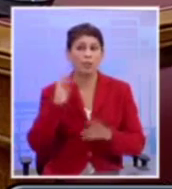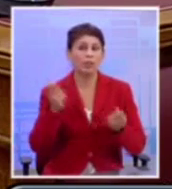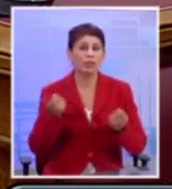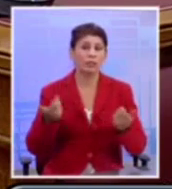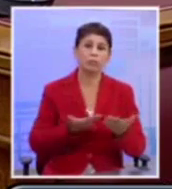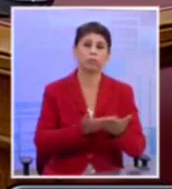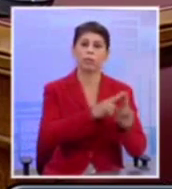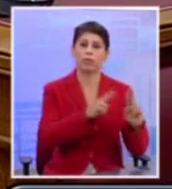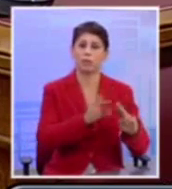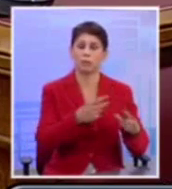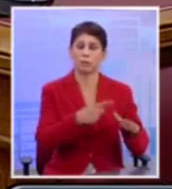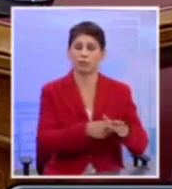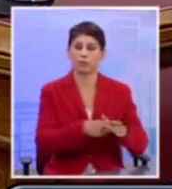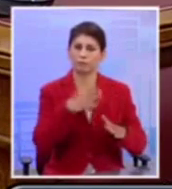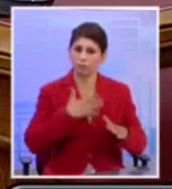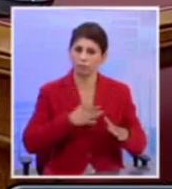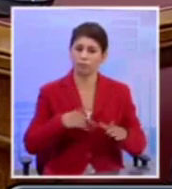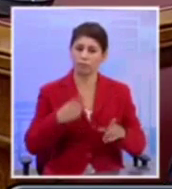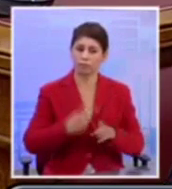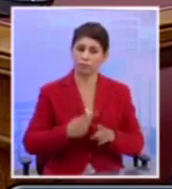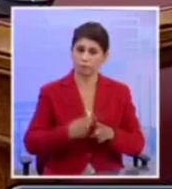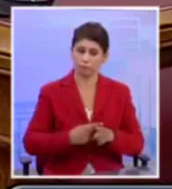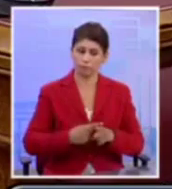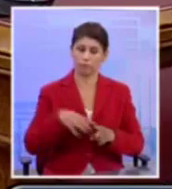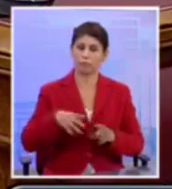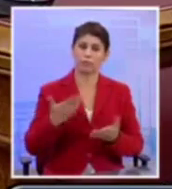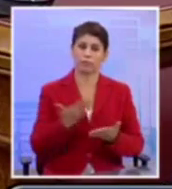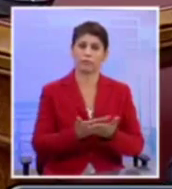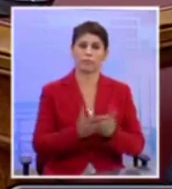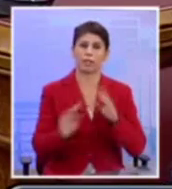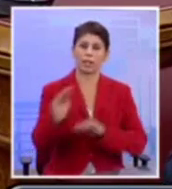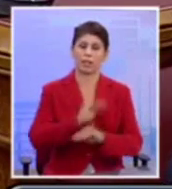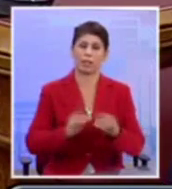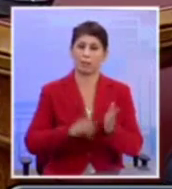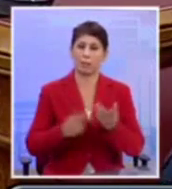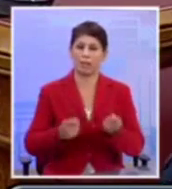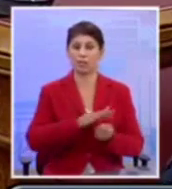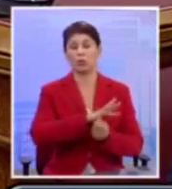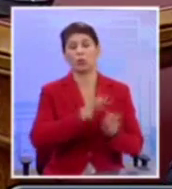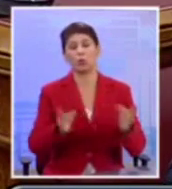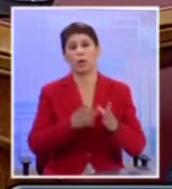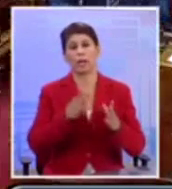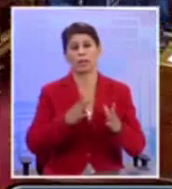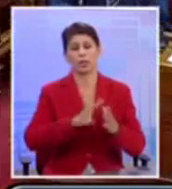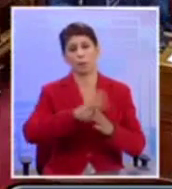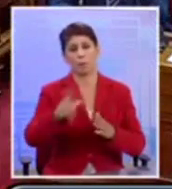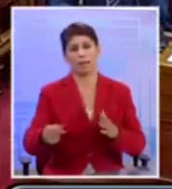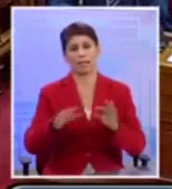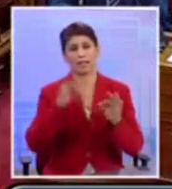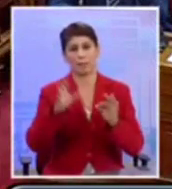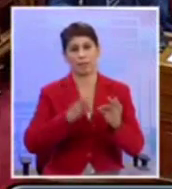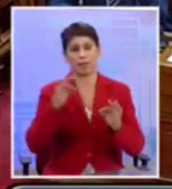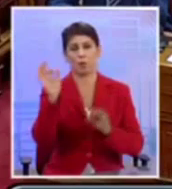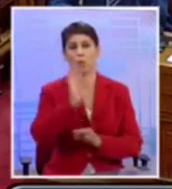υποκινήσει την ελληνική πλευρά να ζητήσει την αναδιάρθρωση, η οποία θα έπρεπε να έχει γίνει τουλάχιστον μέχρι τον Σεπτέμβριο-Οκτώβριο του